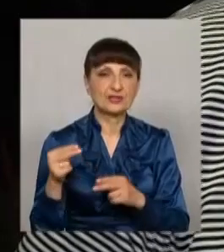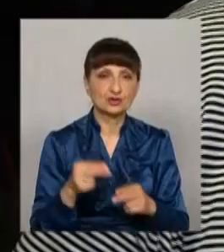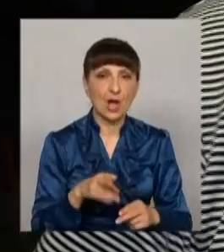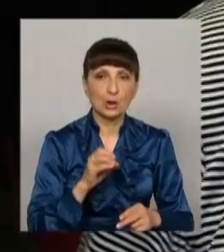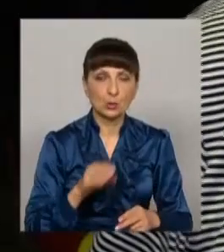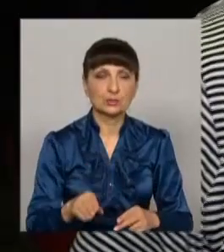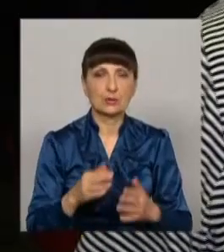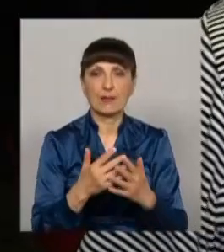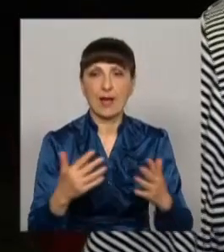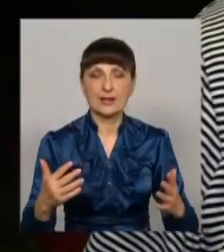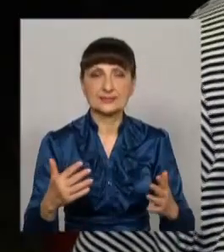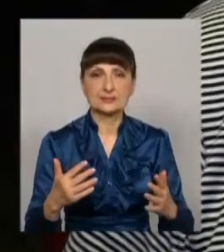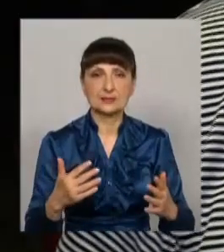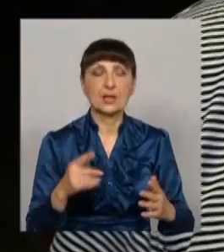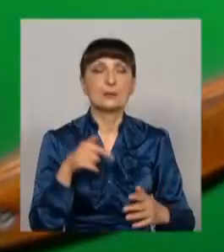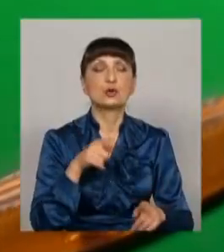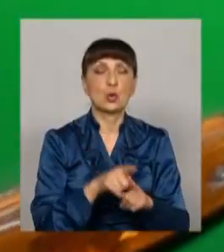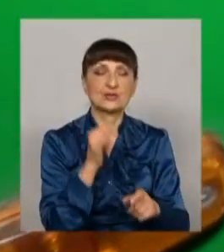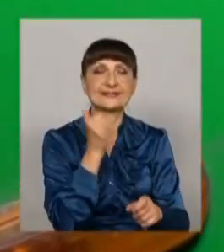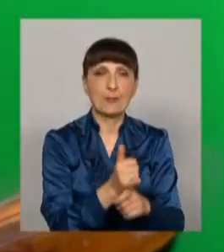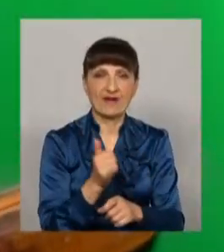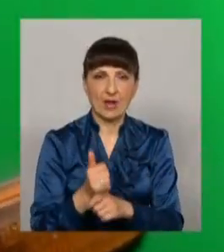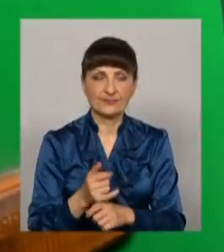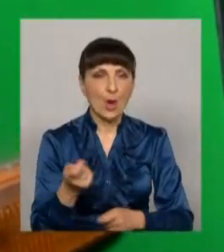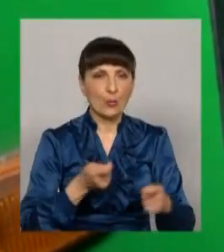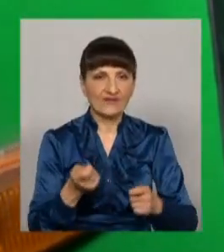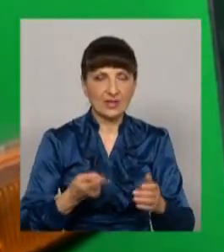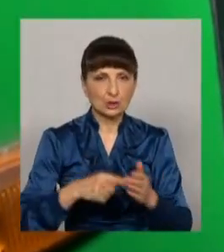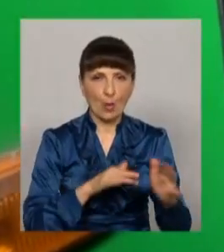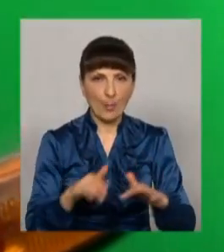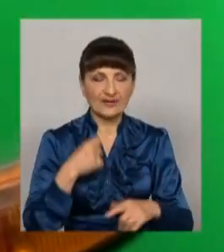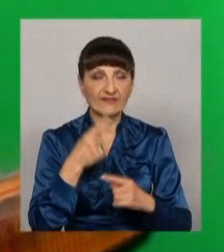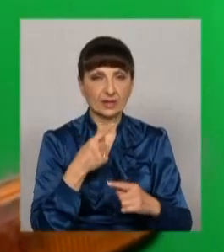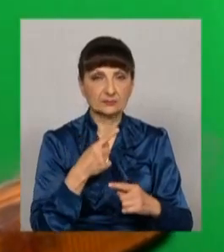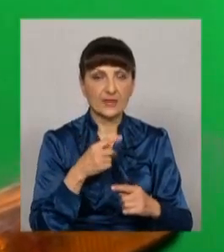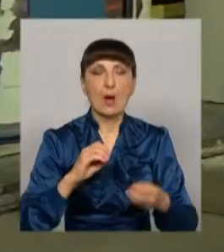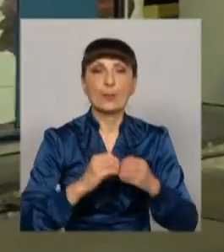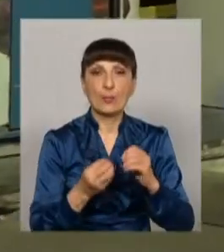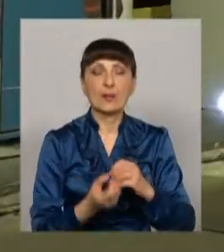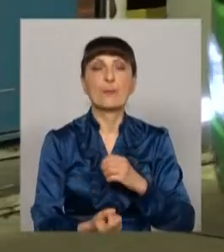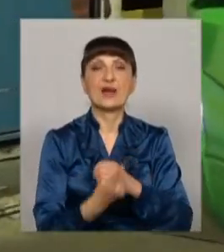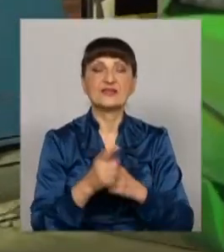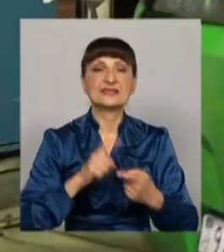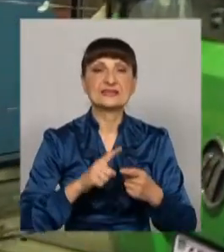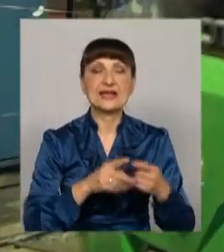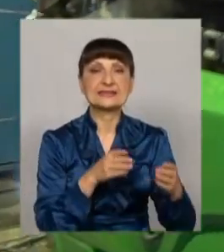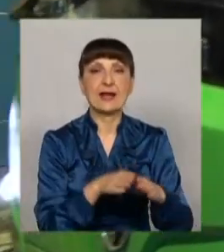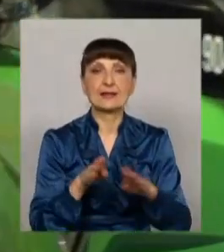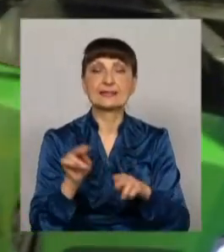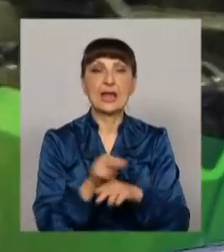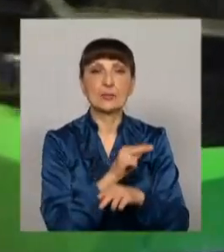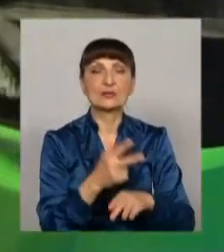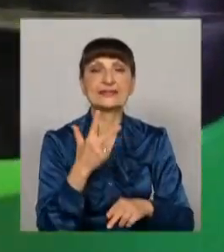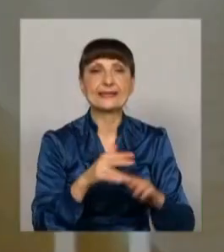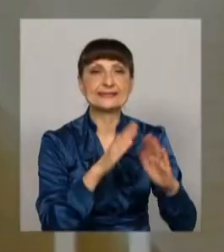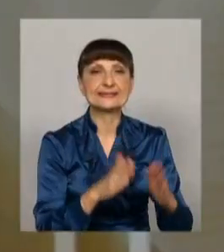приезжают с автопарков, их заправляем. В управлении городской мобильности объяснили, что проблема появилась из-за закрытия на ремонт трех